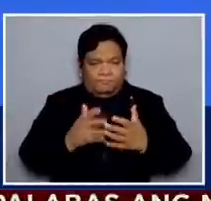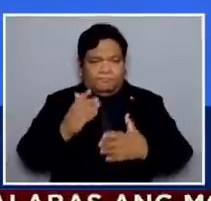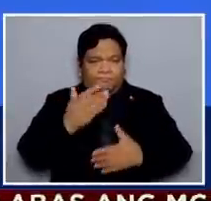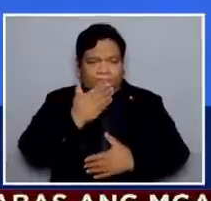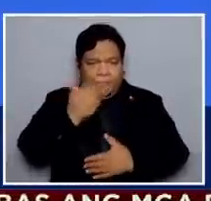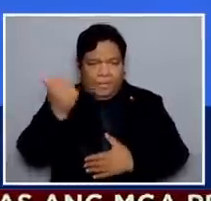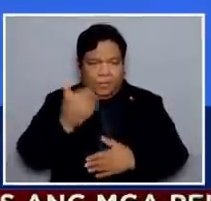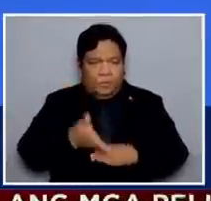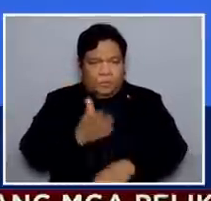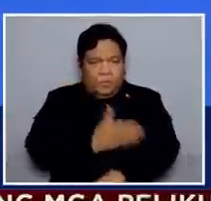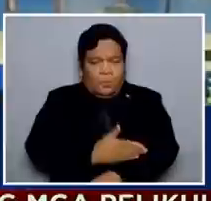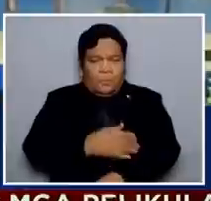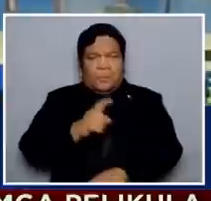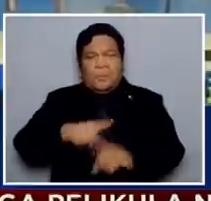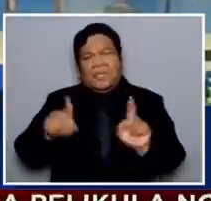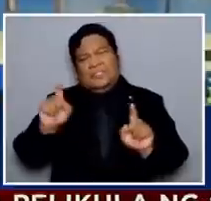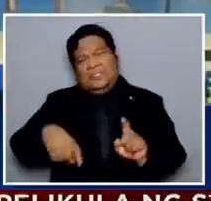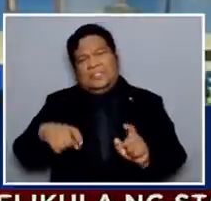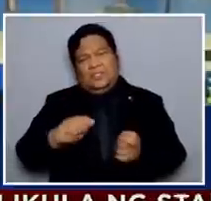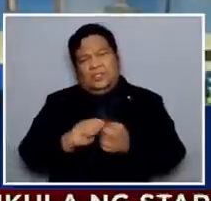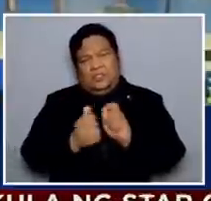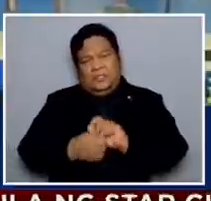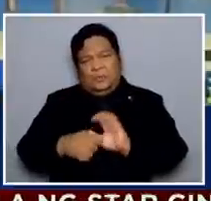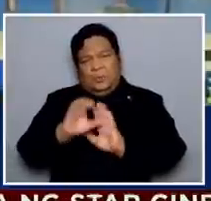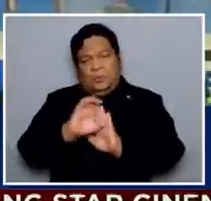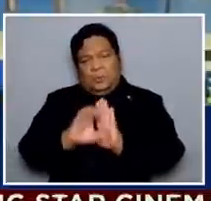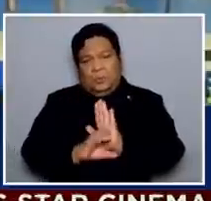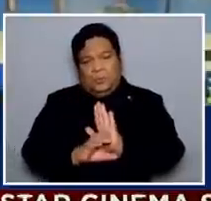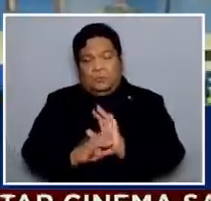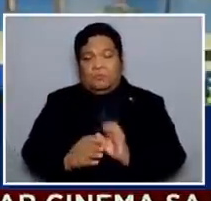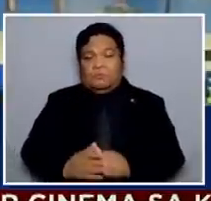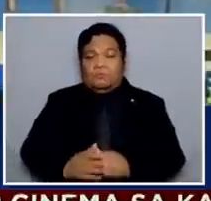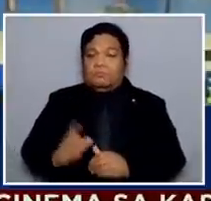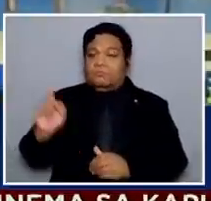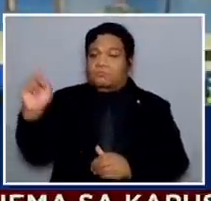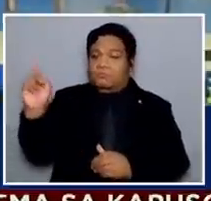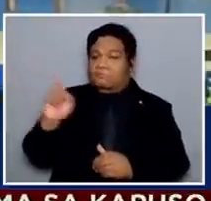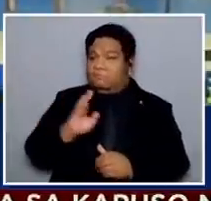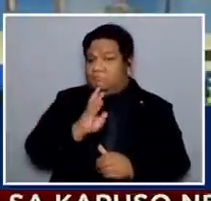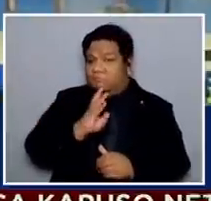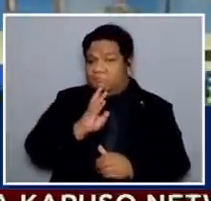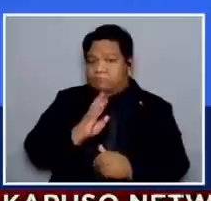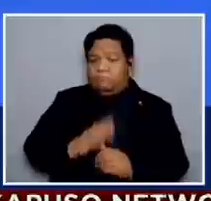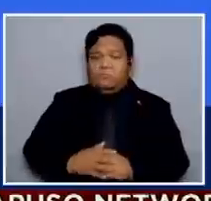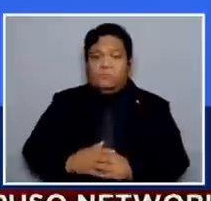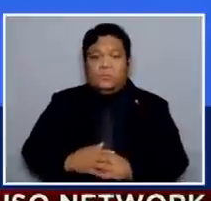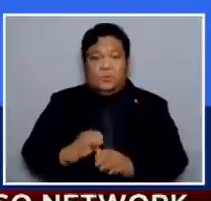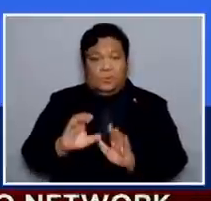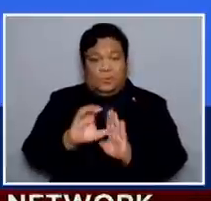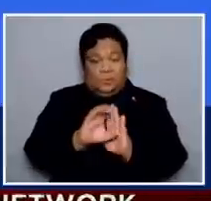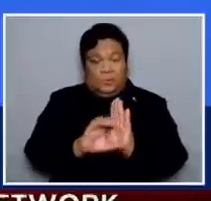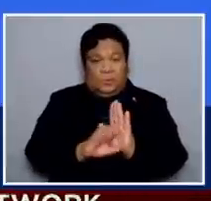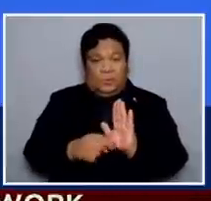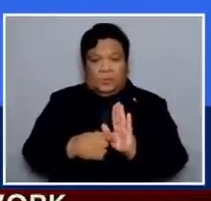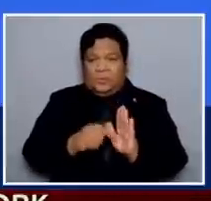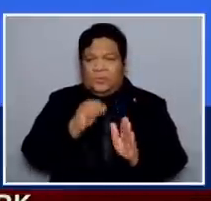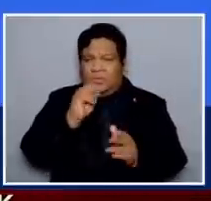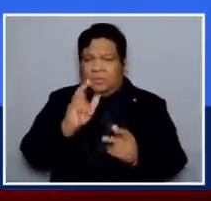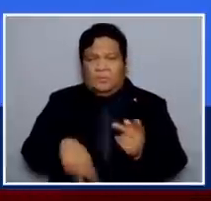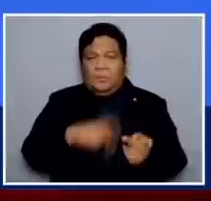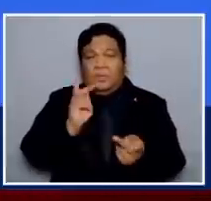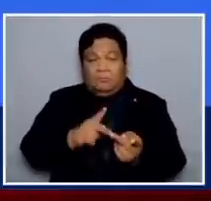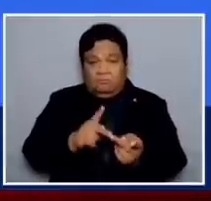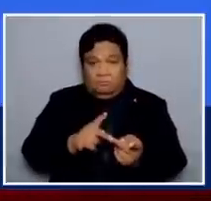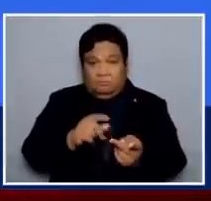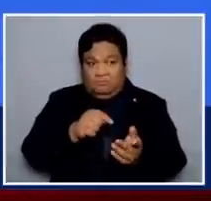pagbabago sa konstitusyon. The constitution is not really a perfect one. I would not say it is the